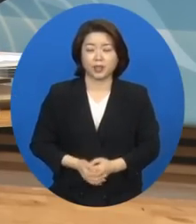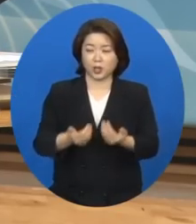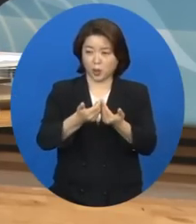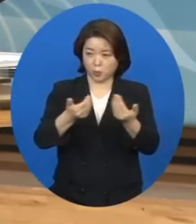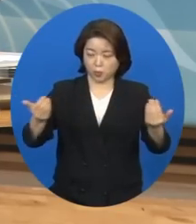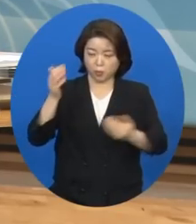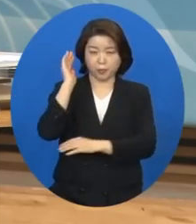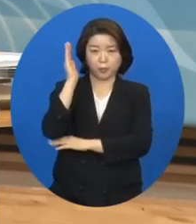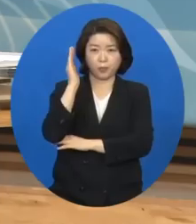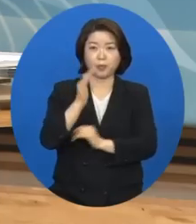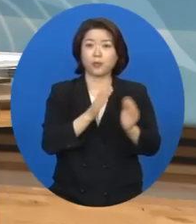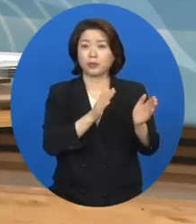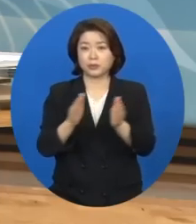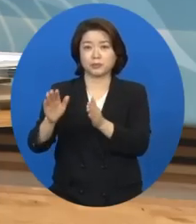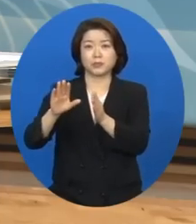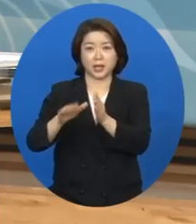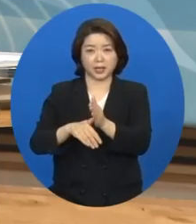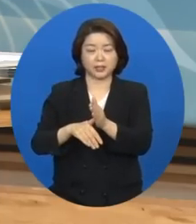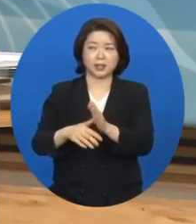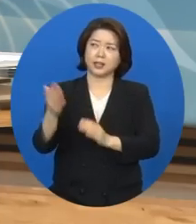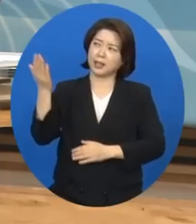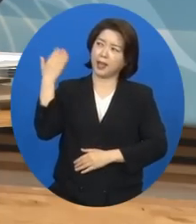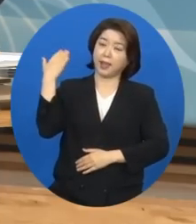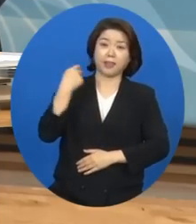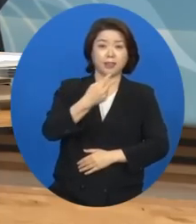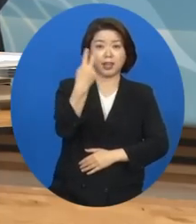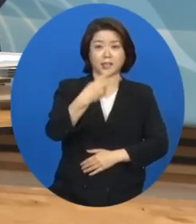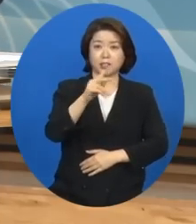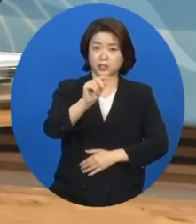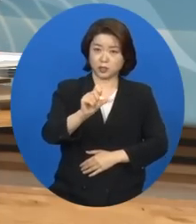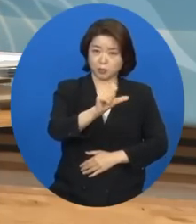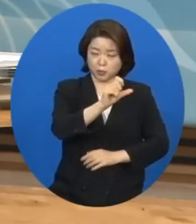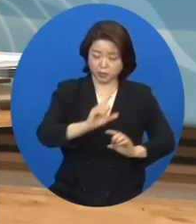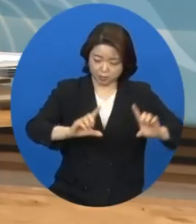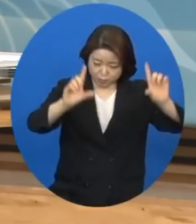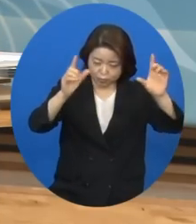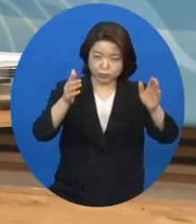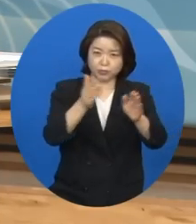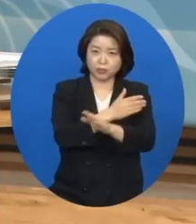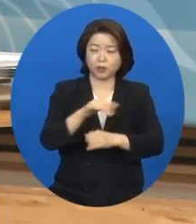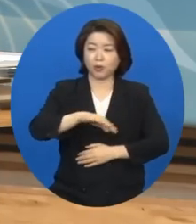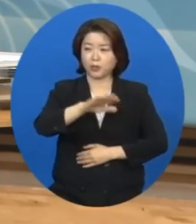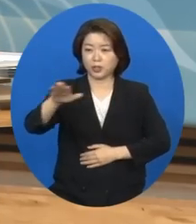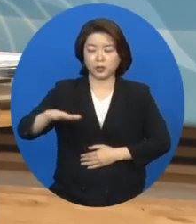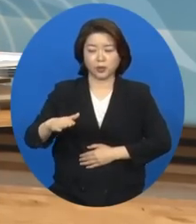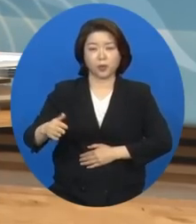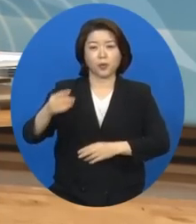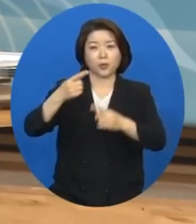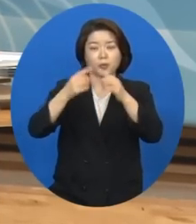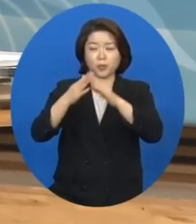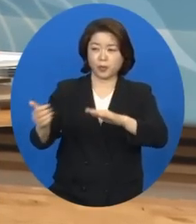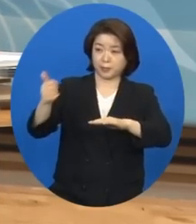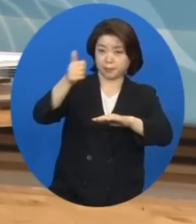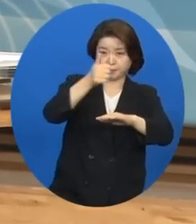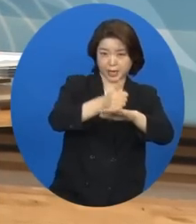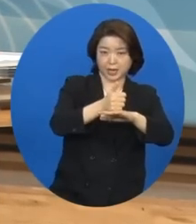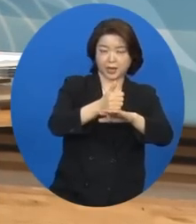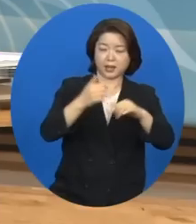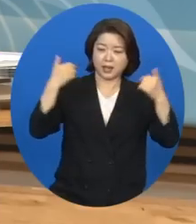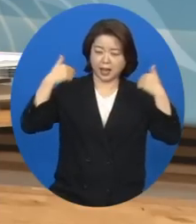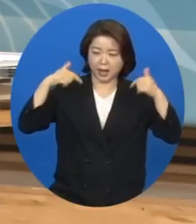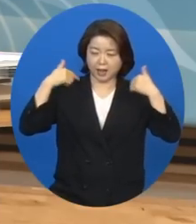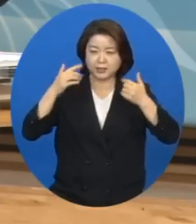고별설교를 준비하면서 지난 2015년부터 서남목자교회에 부임해서 날마다